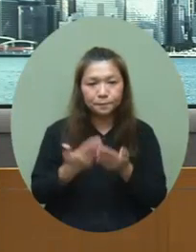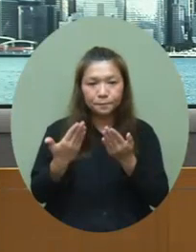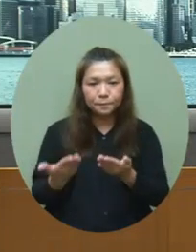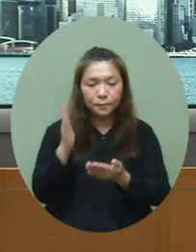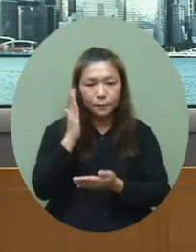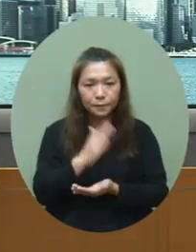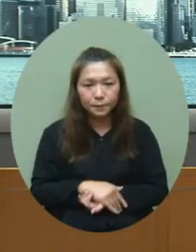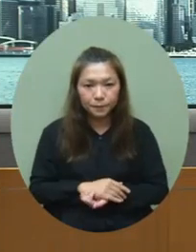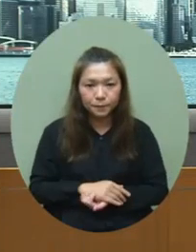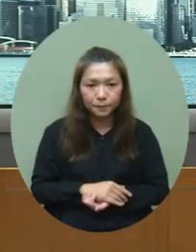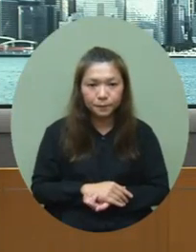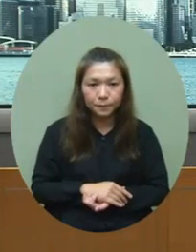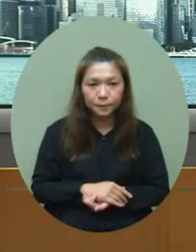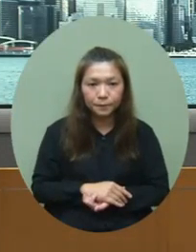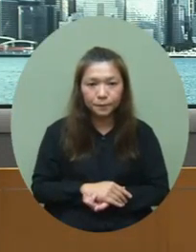排嗰位男士啊。